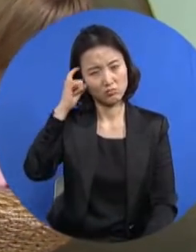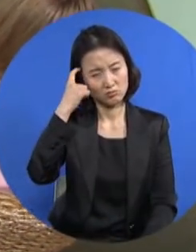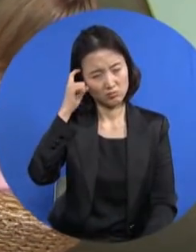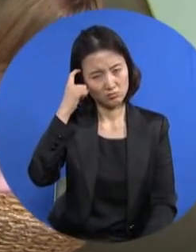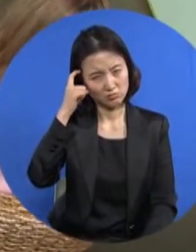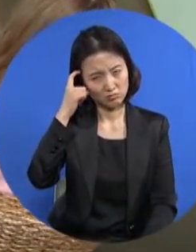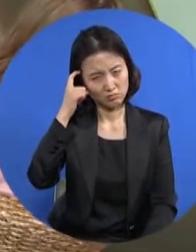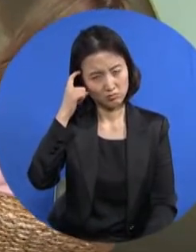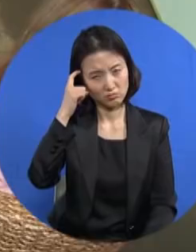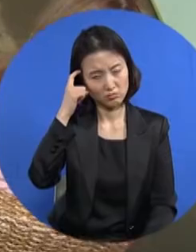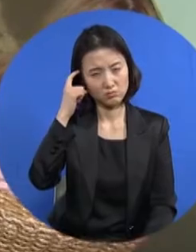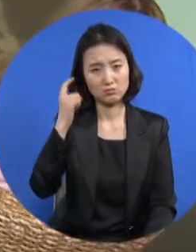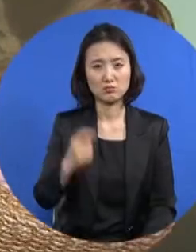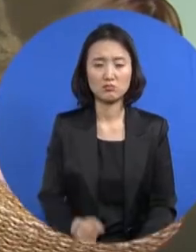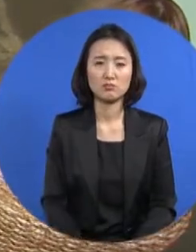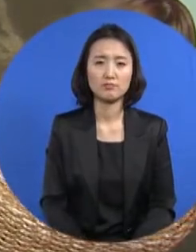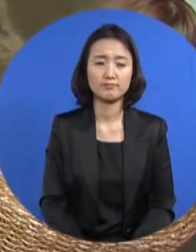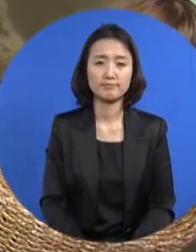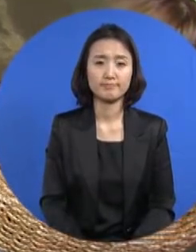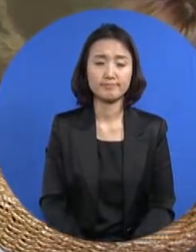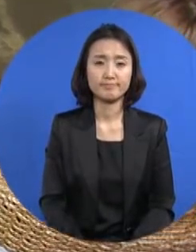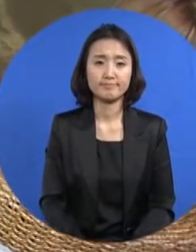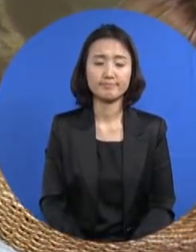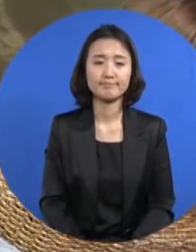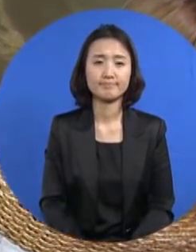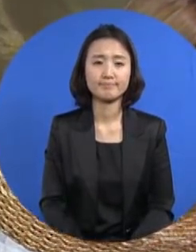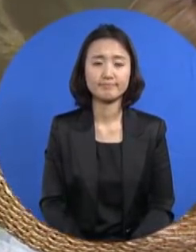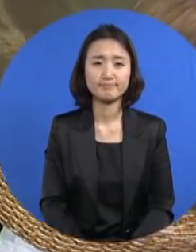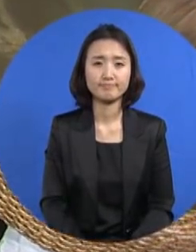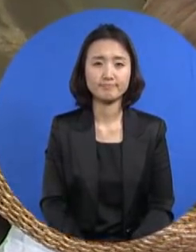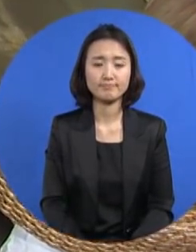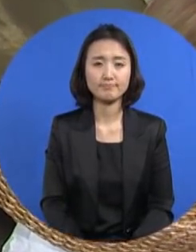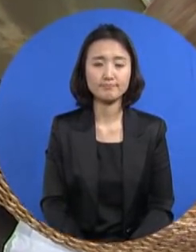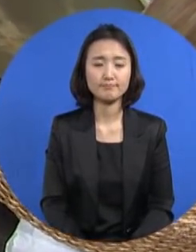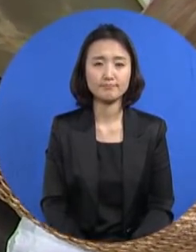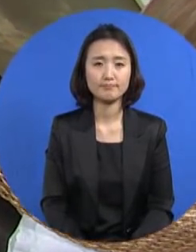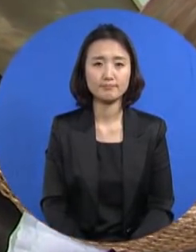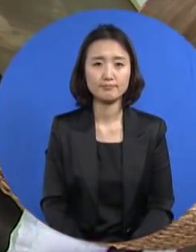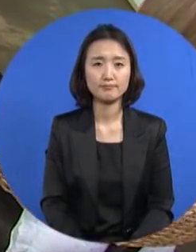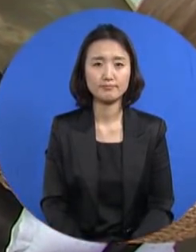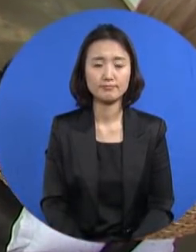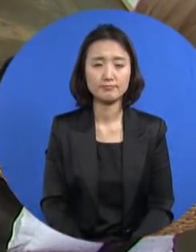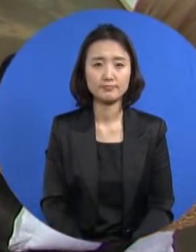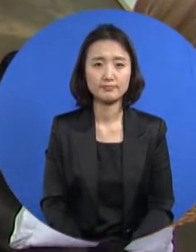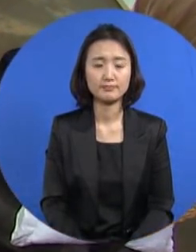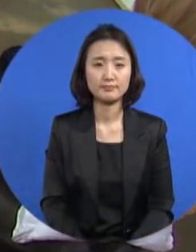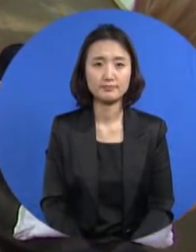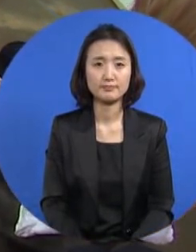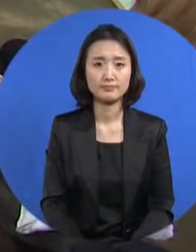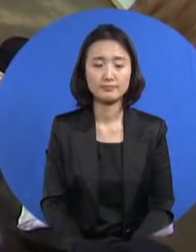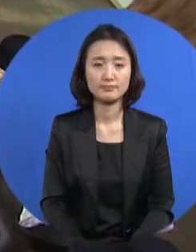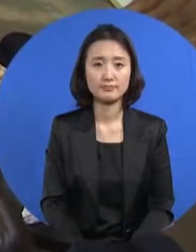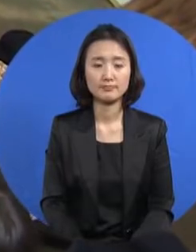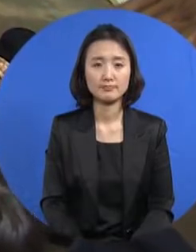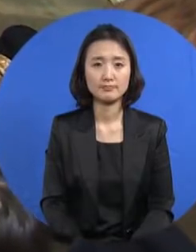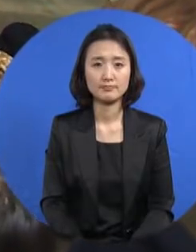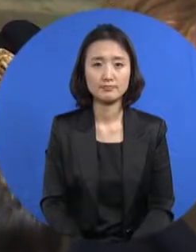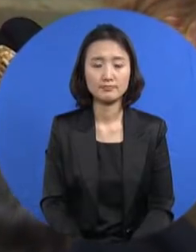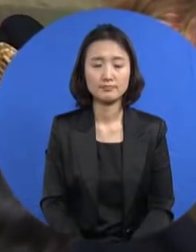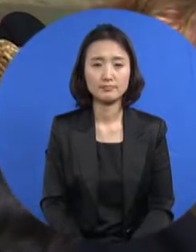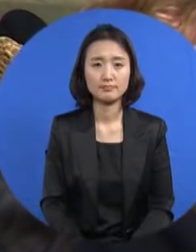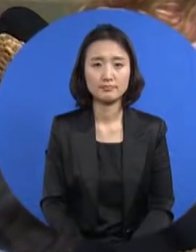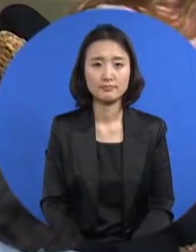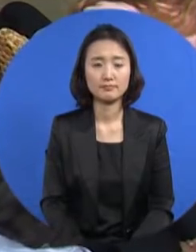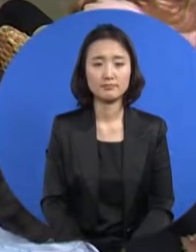그래서 제가 그러니까 첫 번째 아까 자본금이 많은 그런 것, 자본금이 많이